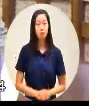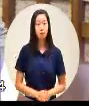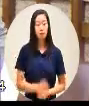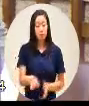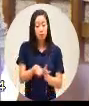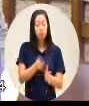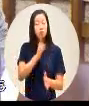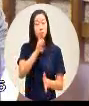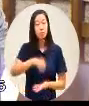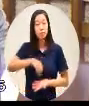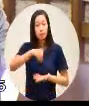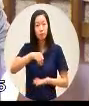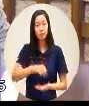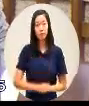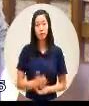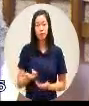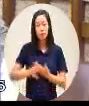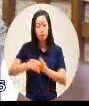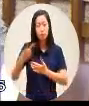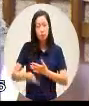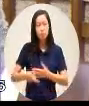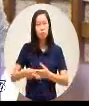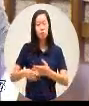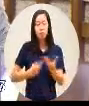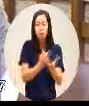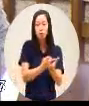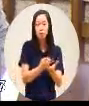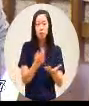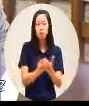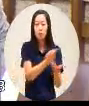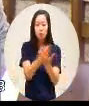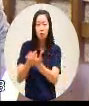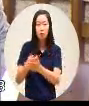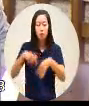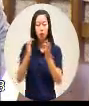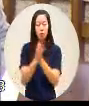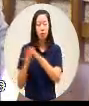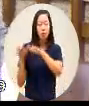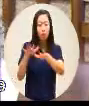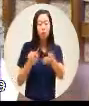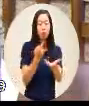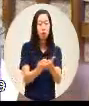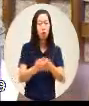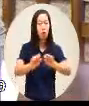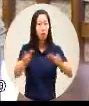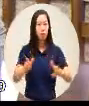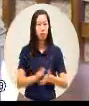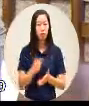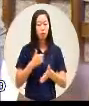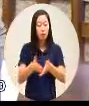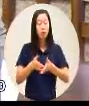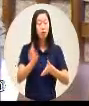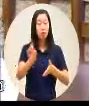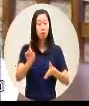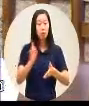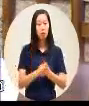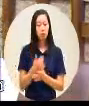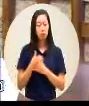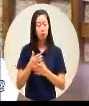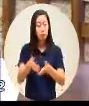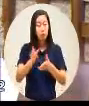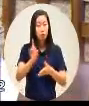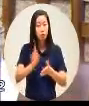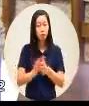刚讲的那个都是他额外参加，不是每一个小朋友都可以参加呢。那我现在要的是，他一开始